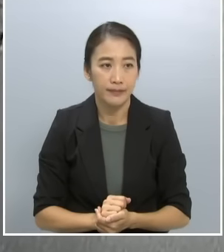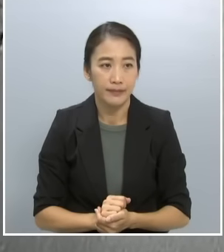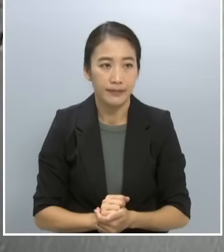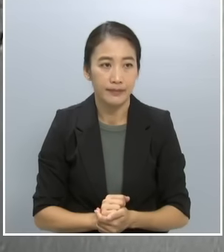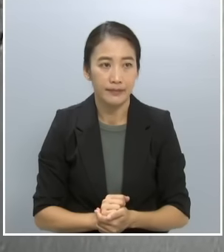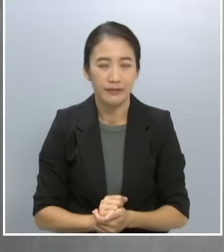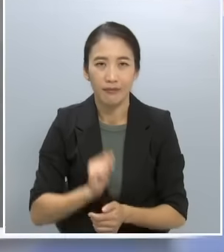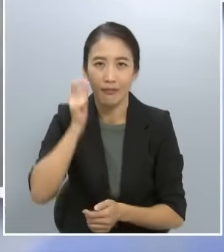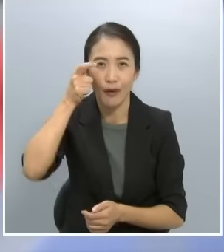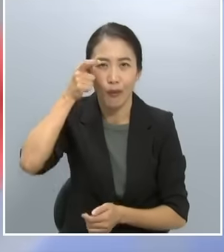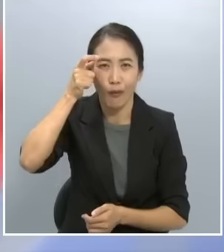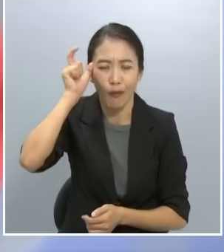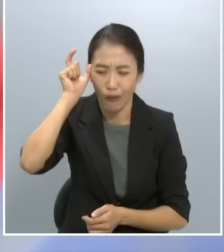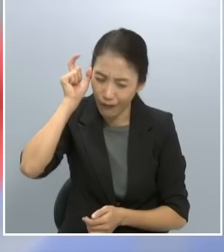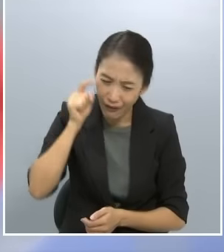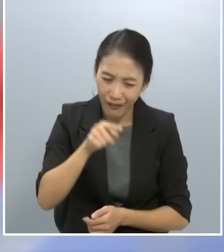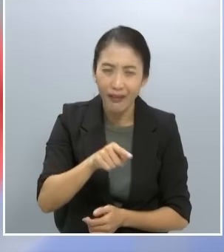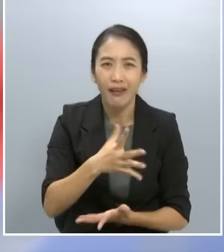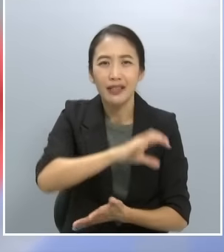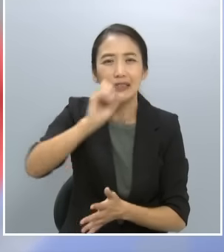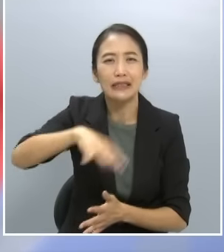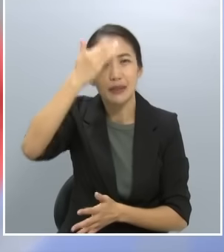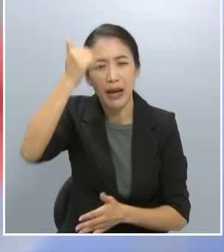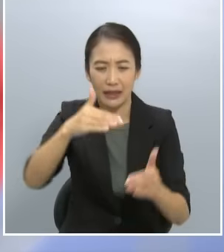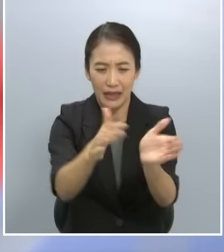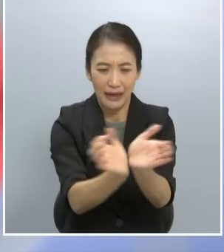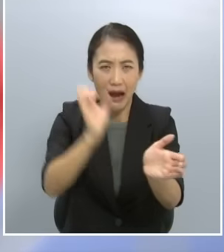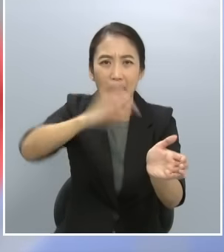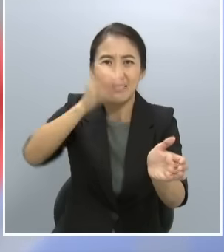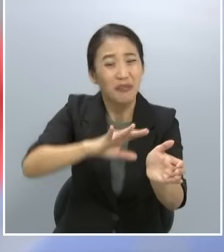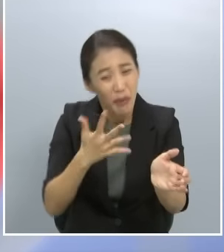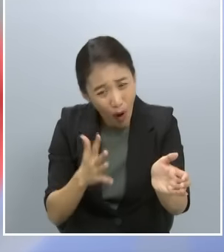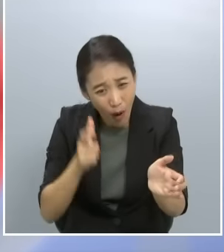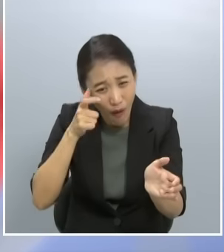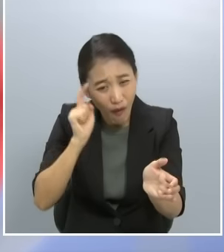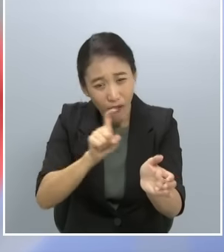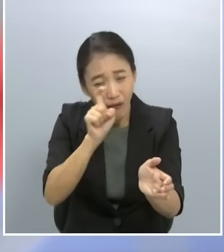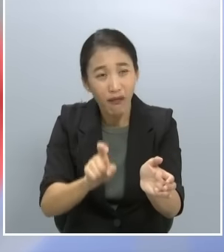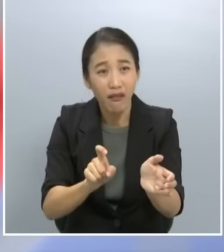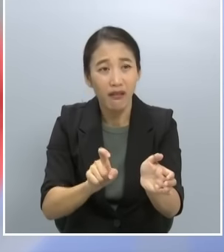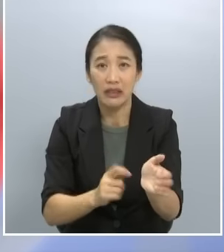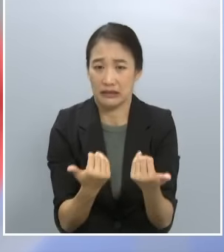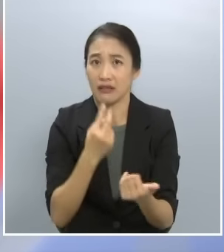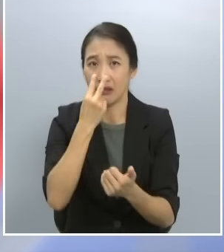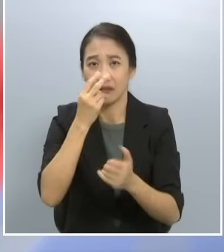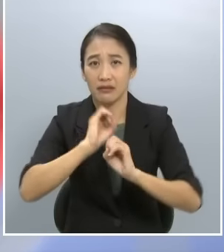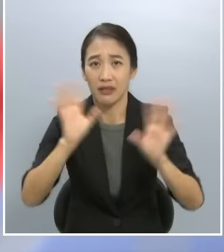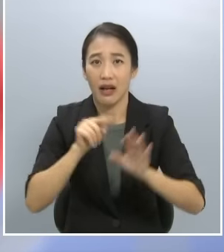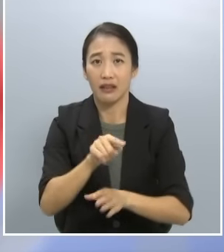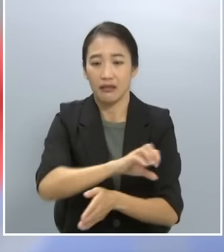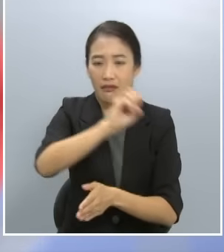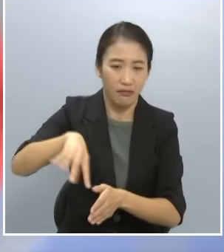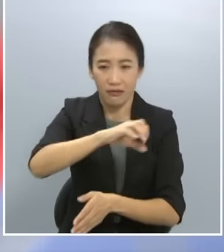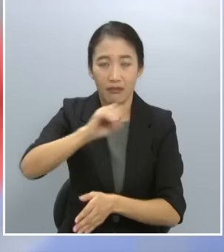งไม่บ้านไม่มีถังขยะเลย โอ้โหภาพนี้ชัดเลย แล้วนั่นหลักเห็นไหมไอ้อะไรน